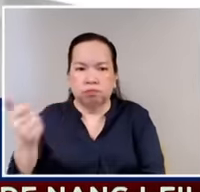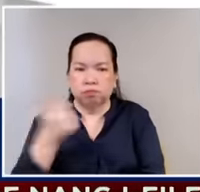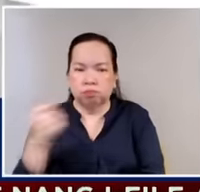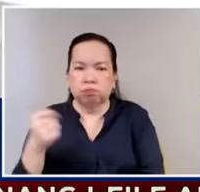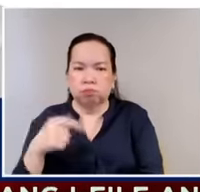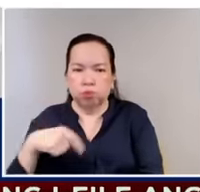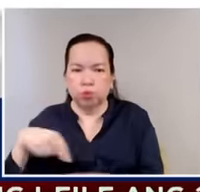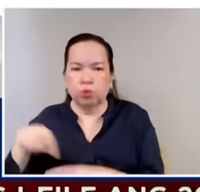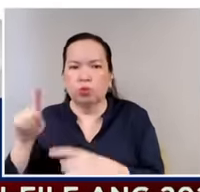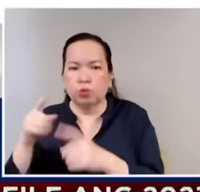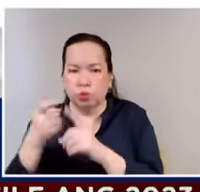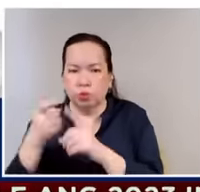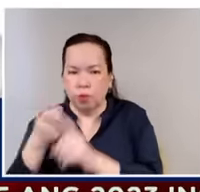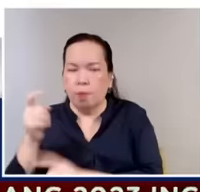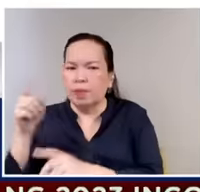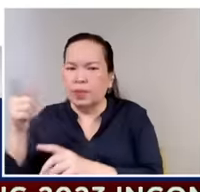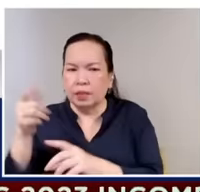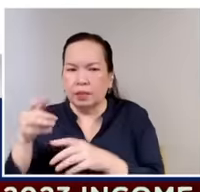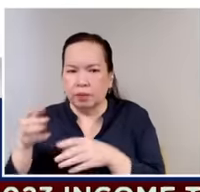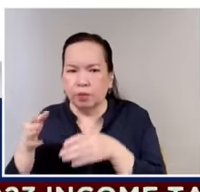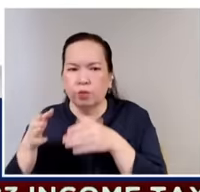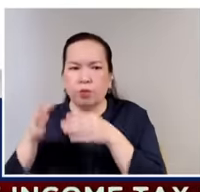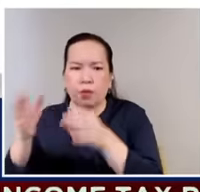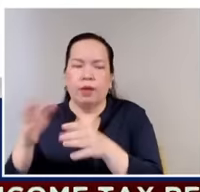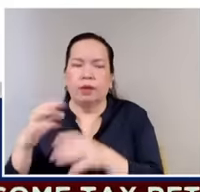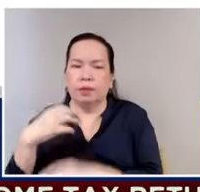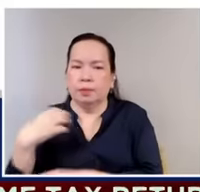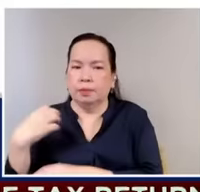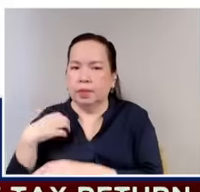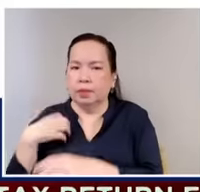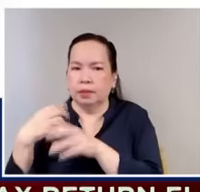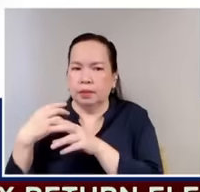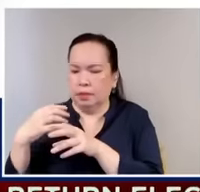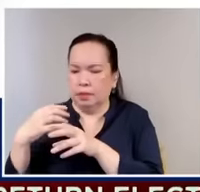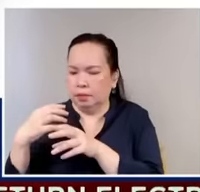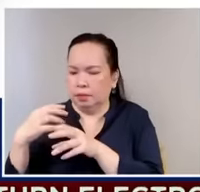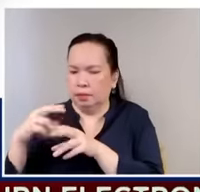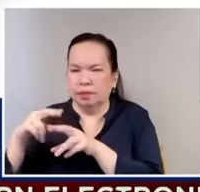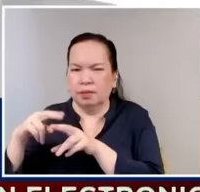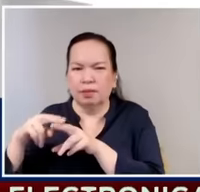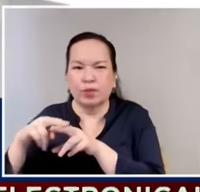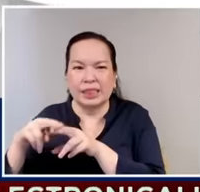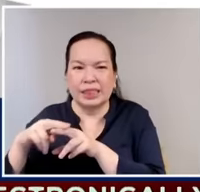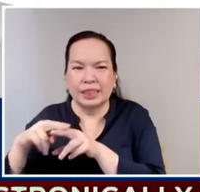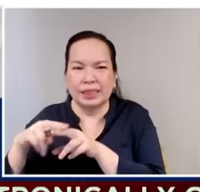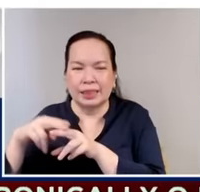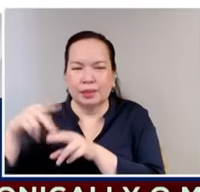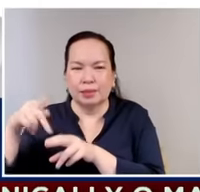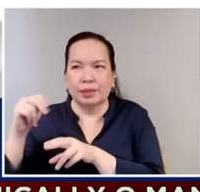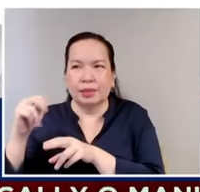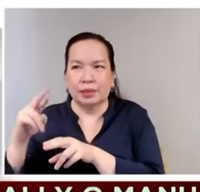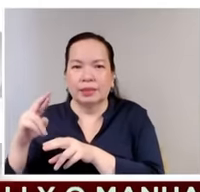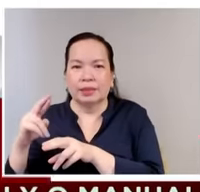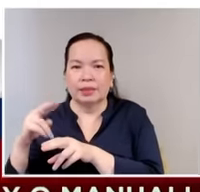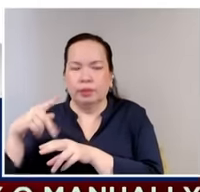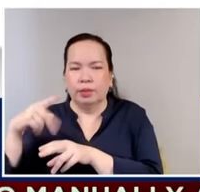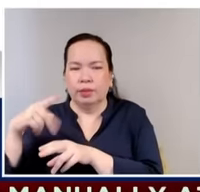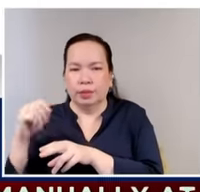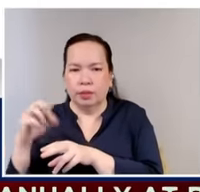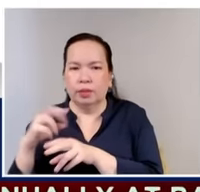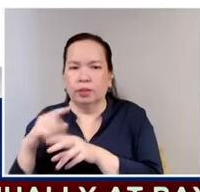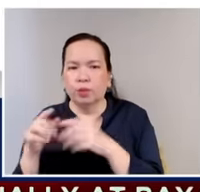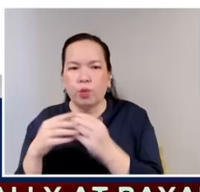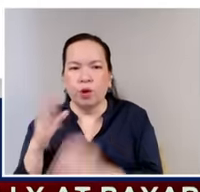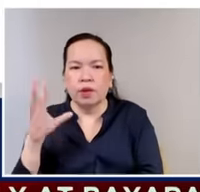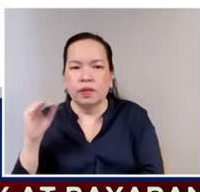mag-ooperate doon sa maaapektuhan ng pagsara ng PNR. Ayon sa LTFRB, higit 50 bus ang papayagang magserbisyo